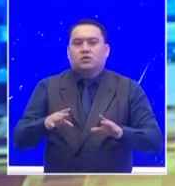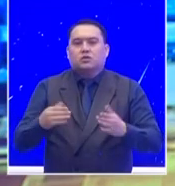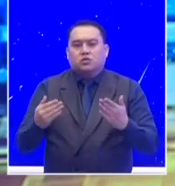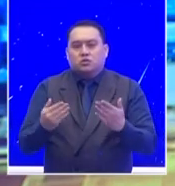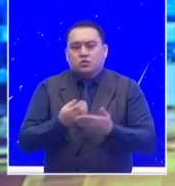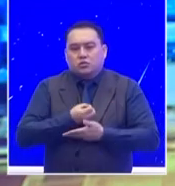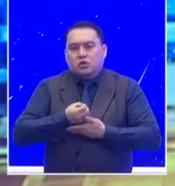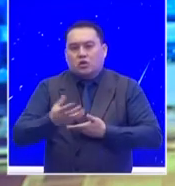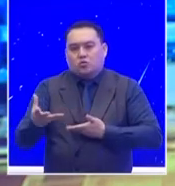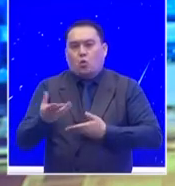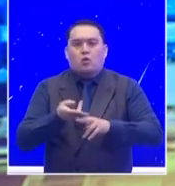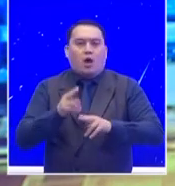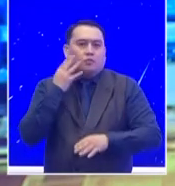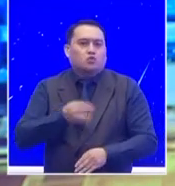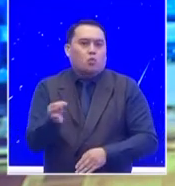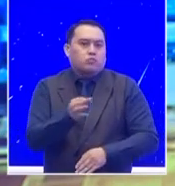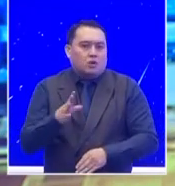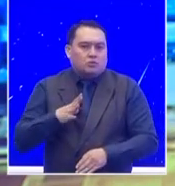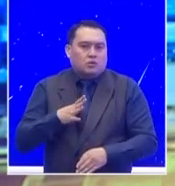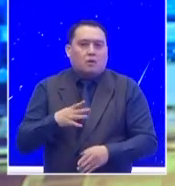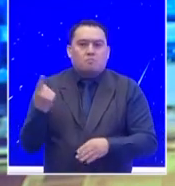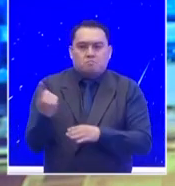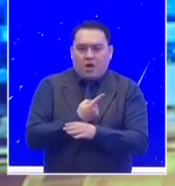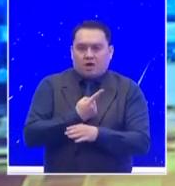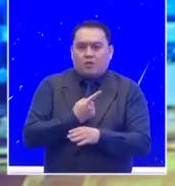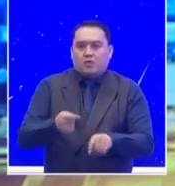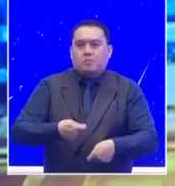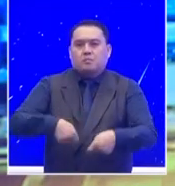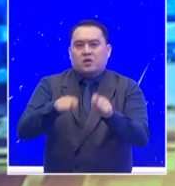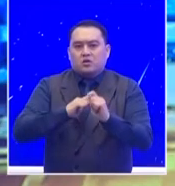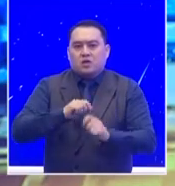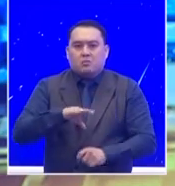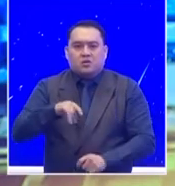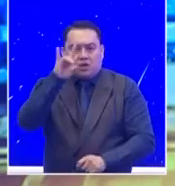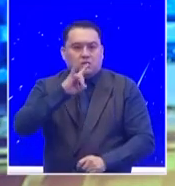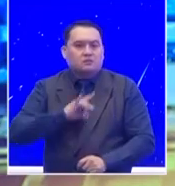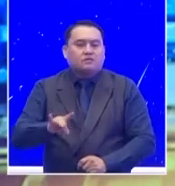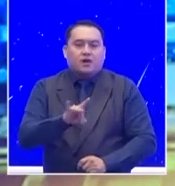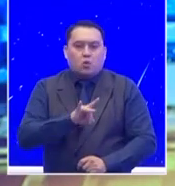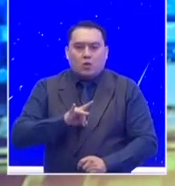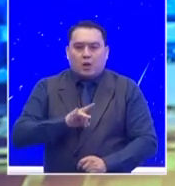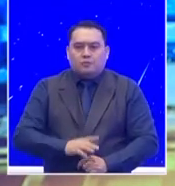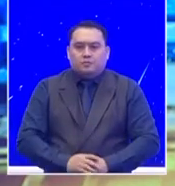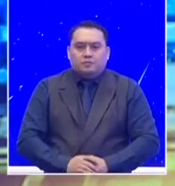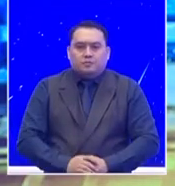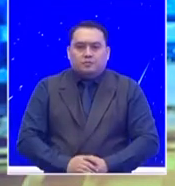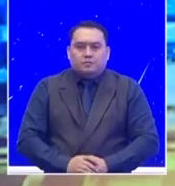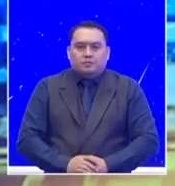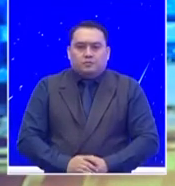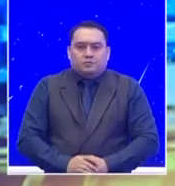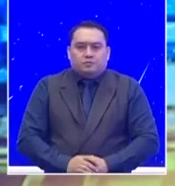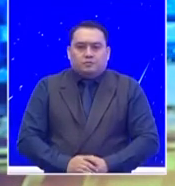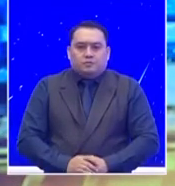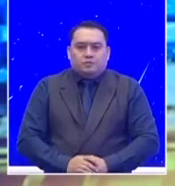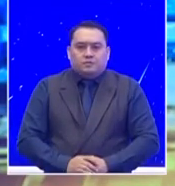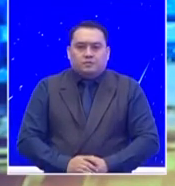праздничные застолья. Так, в Алматинской области одними из первых эстафету приняли граждане Ембекши-Казахского района. Подробности в